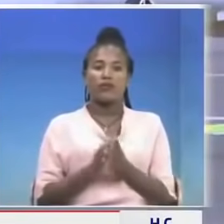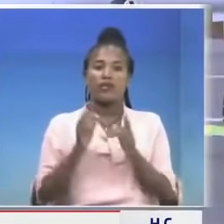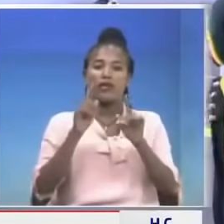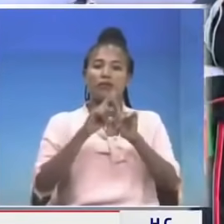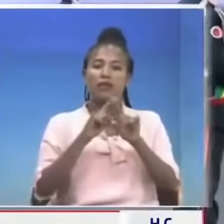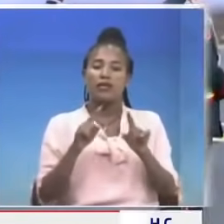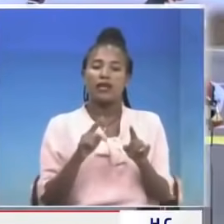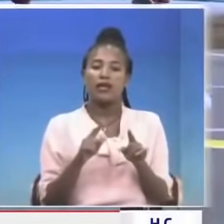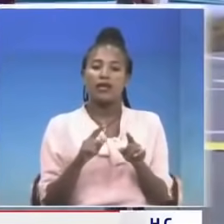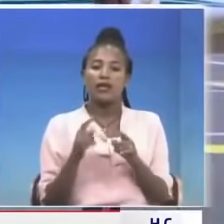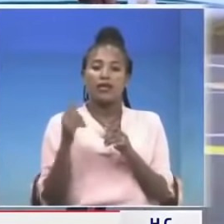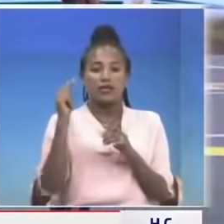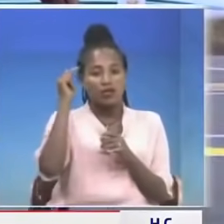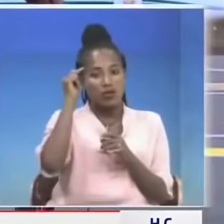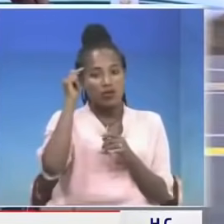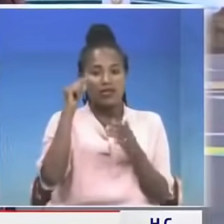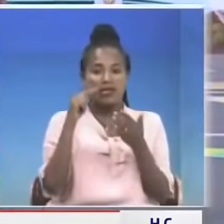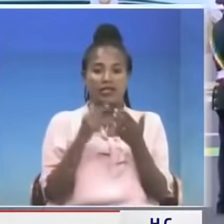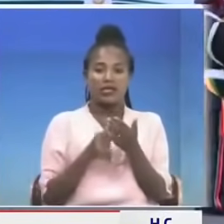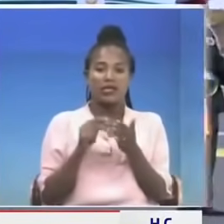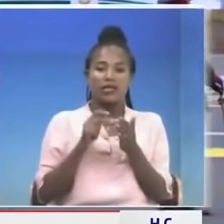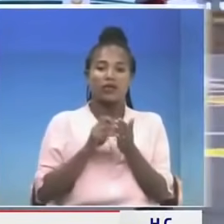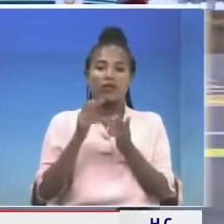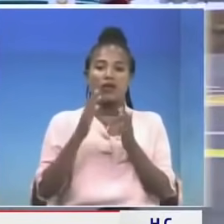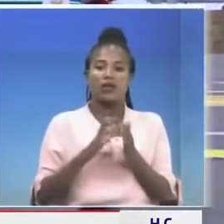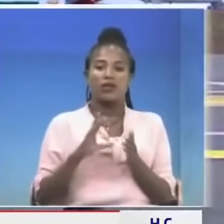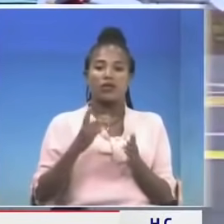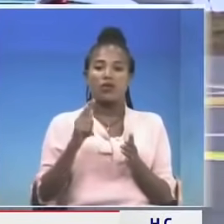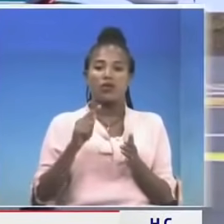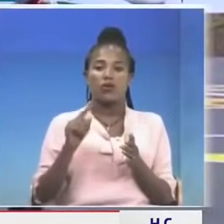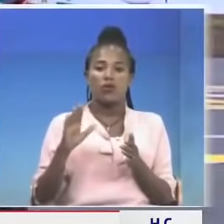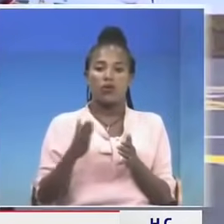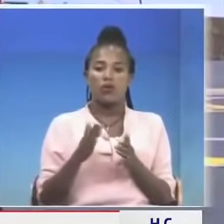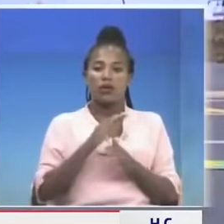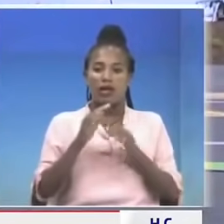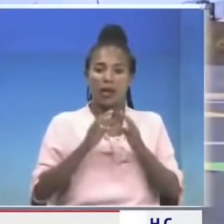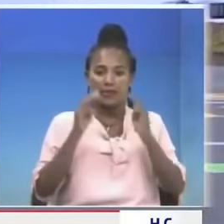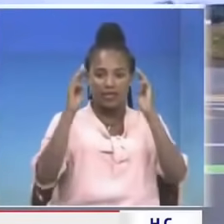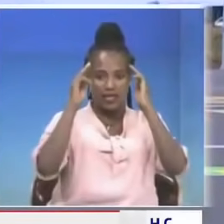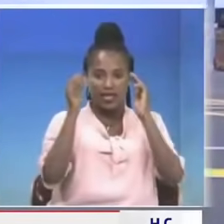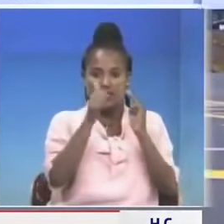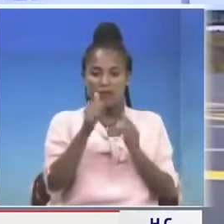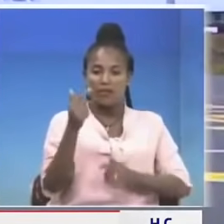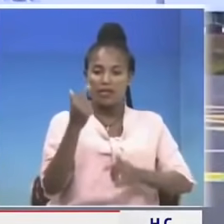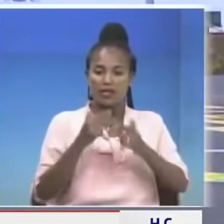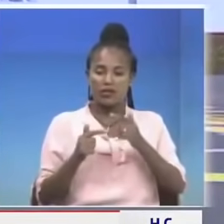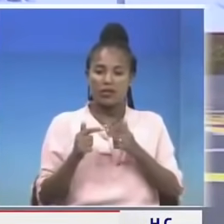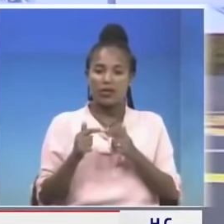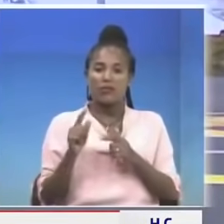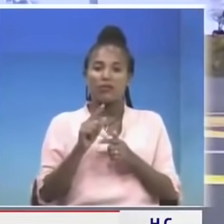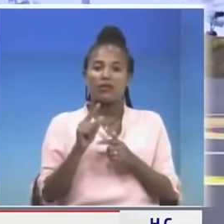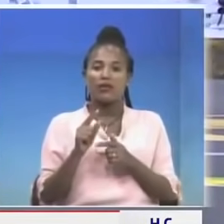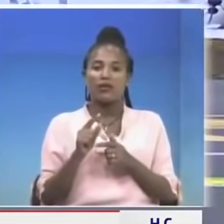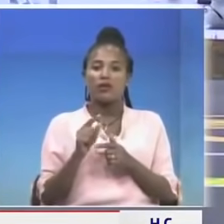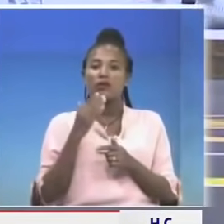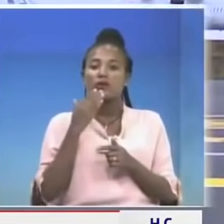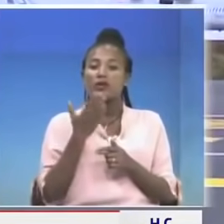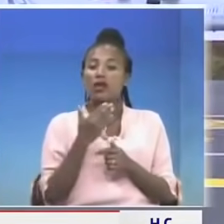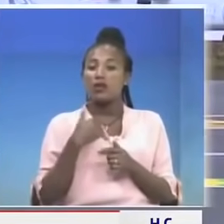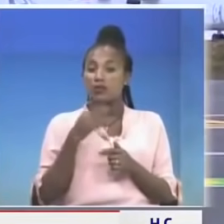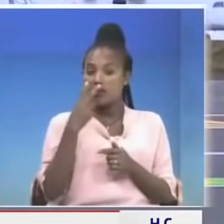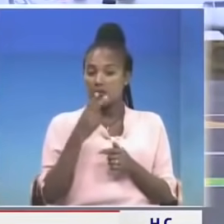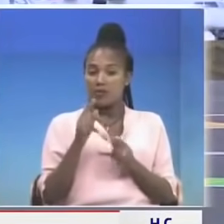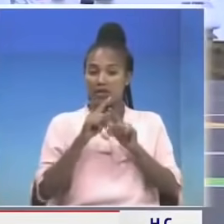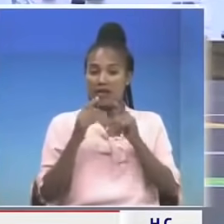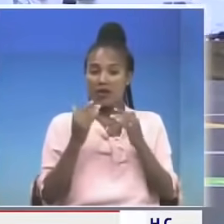በተለይም ተሾመ የዚህ የዲሞክራቲክ ኮንጎ ጠቅላይ ሚኒስትር አዲስ አበባ መምጣታቸው ሚና አለው የሚለውን ስንመለከት፣